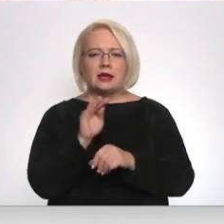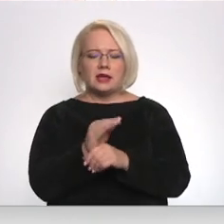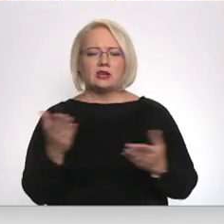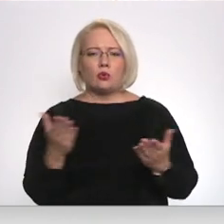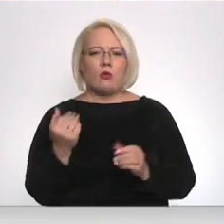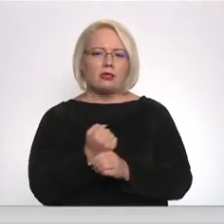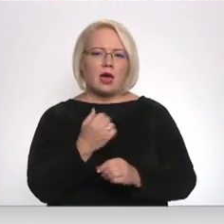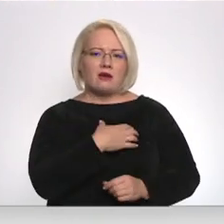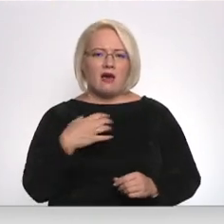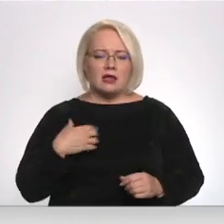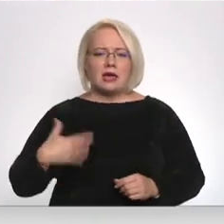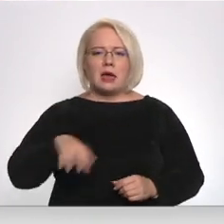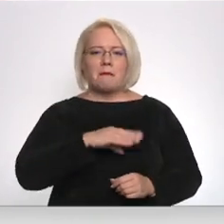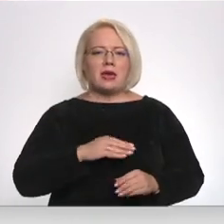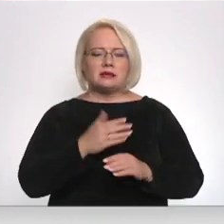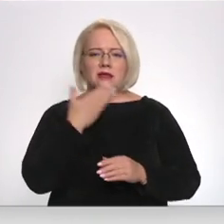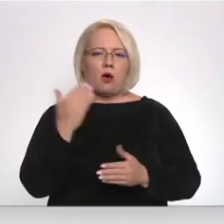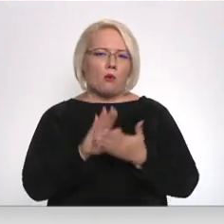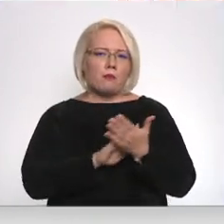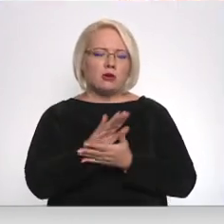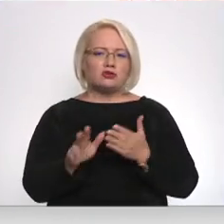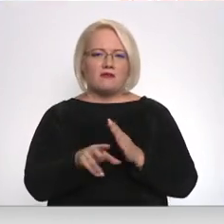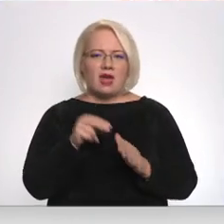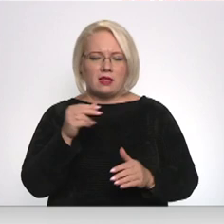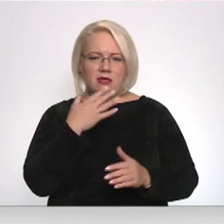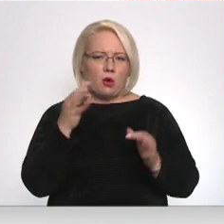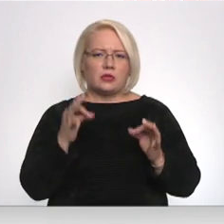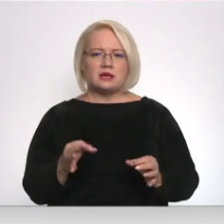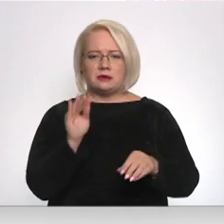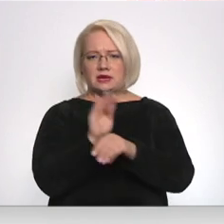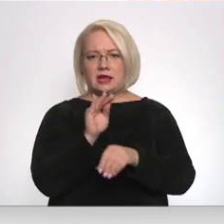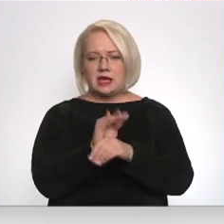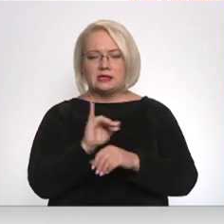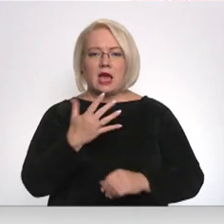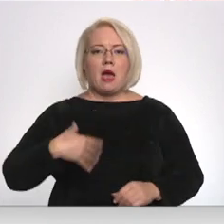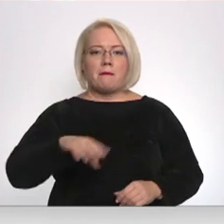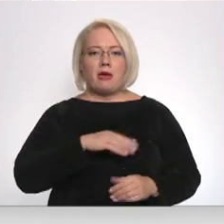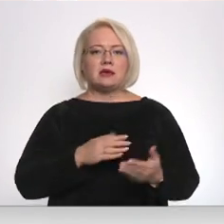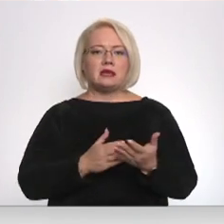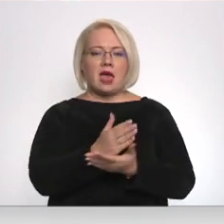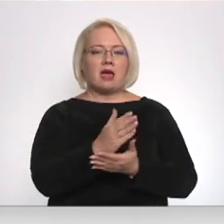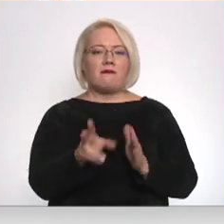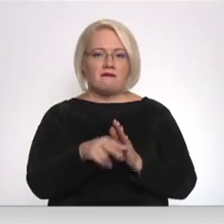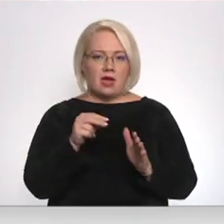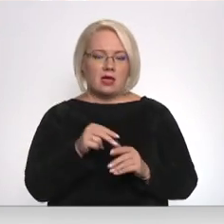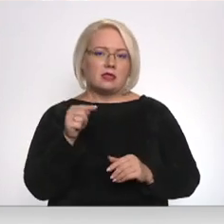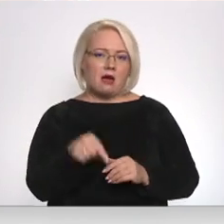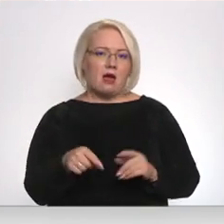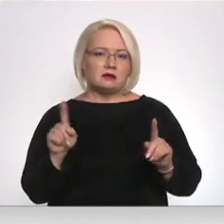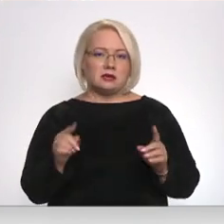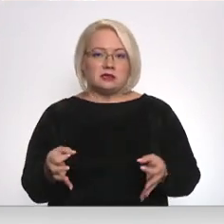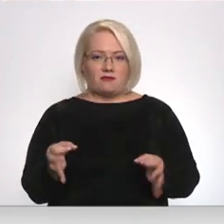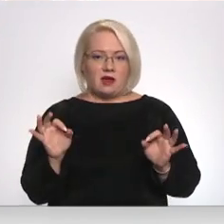valdība, tad, ja mēs neesam bijuši vēlēt, mums vispār es uzskatu, ka nav tiesības arī kritizēt. Bet jā, mēs ejam uz visām vēlēšanām un šis, protams, ka ir svarīgs, tāpēc,